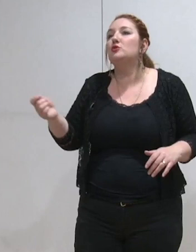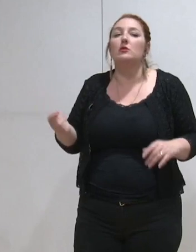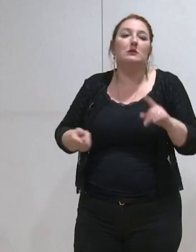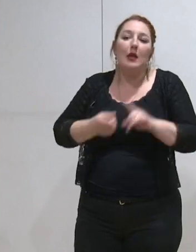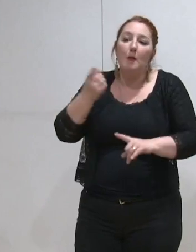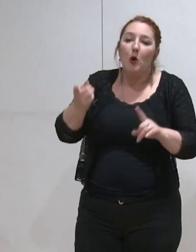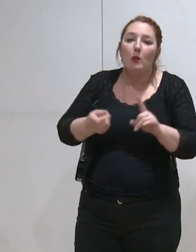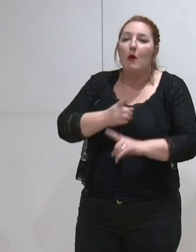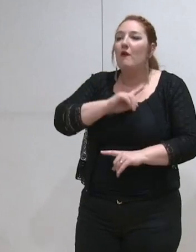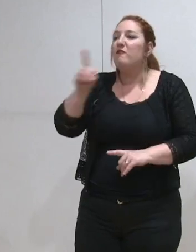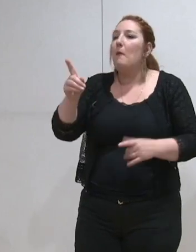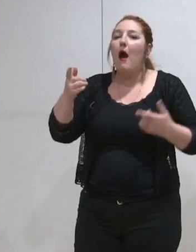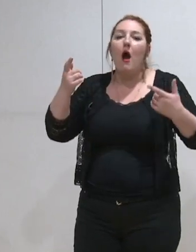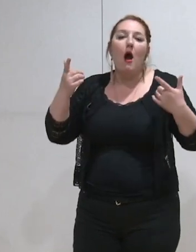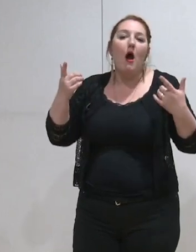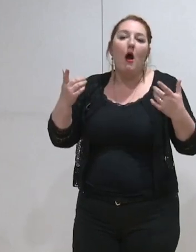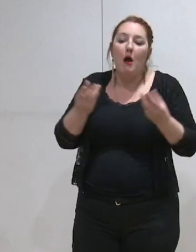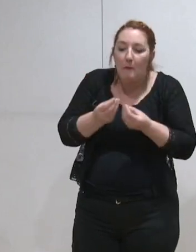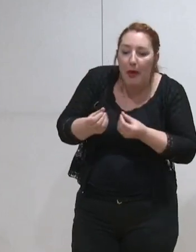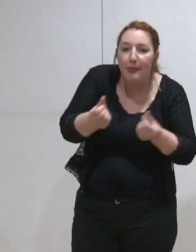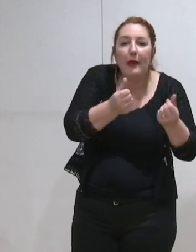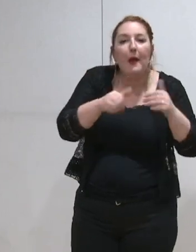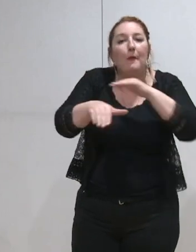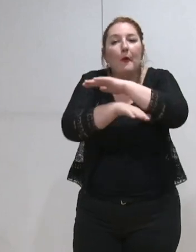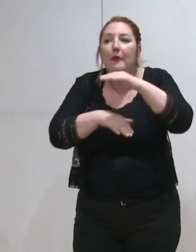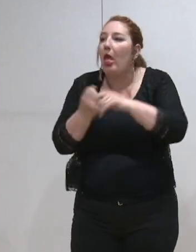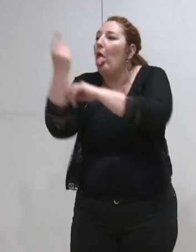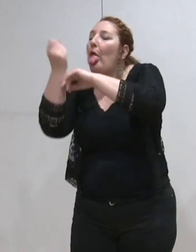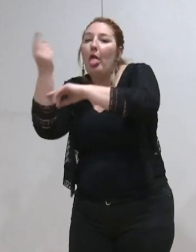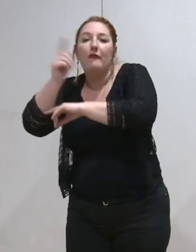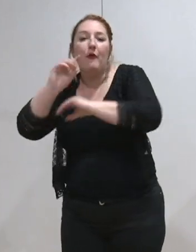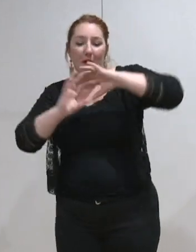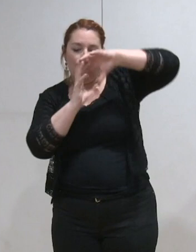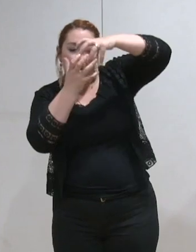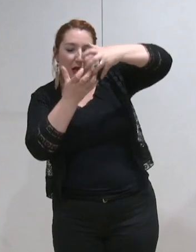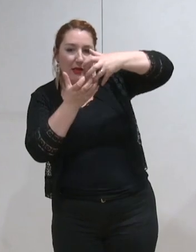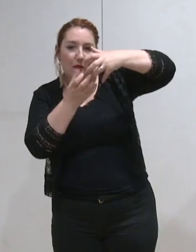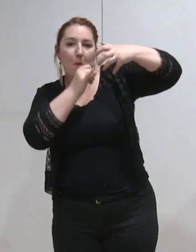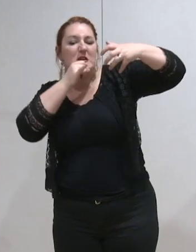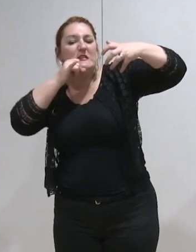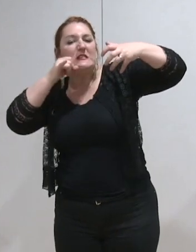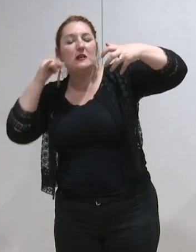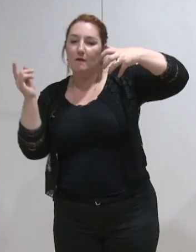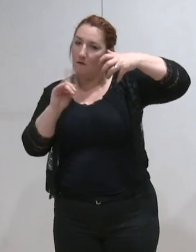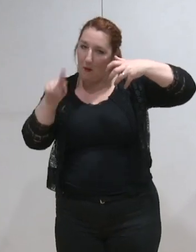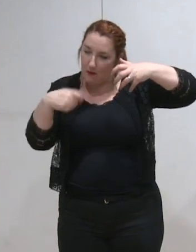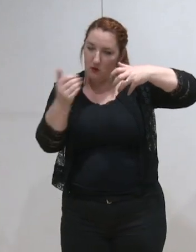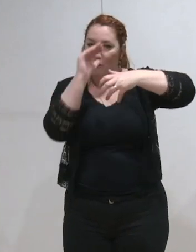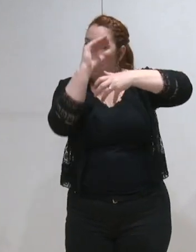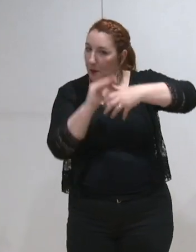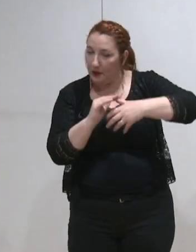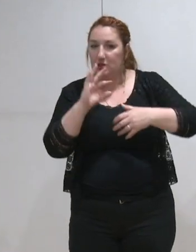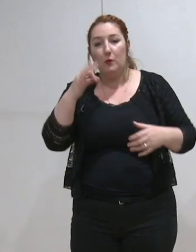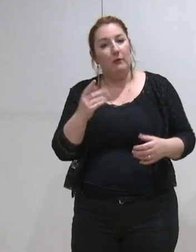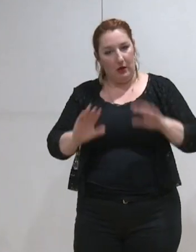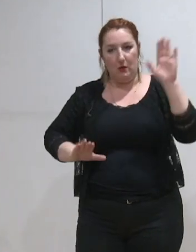premières et soucieuse du recyclage de ne pas épuiser les biens de la planète nous considérons que